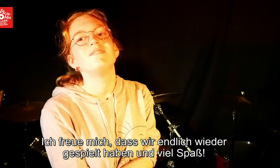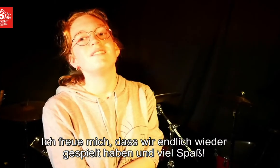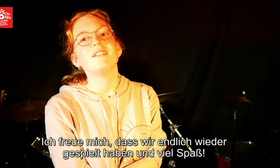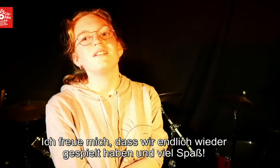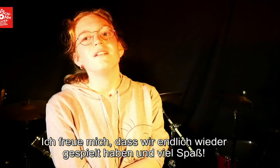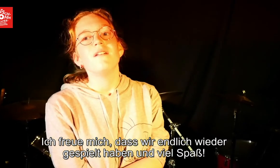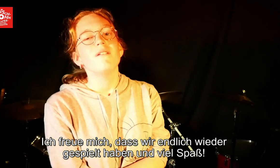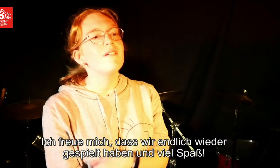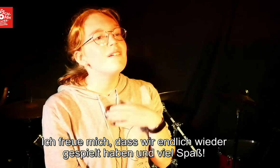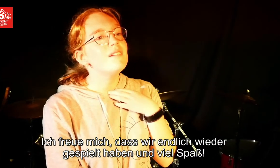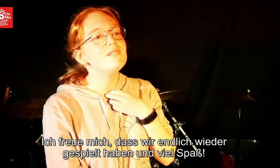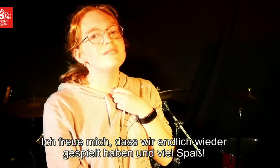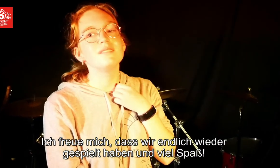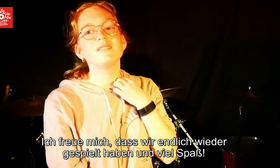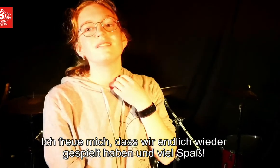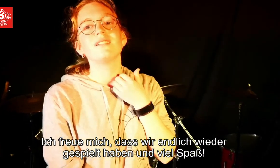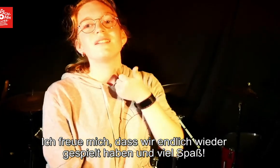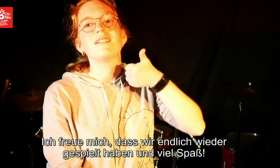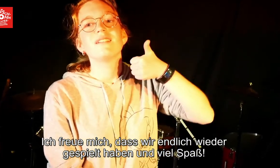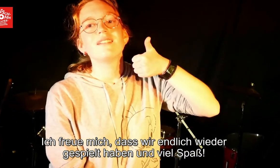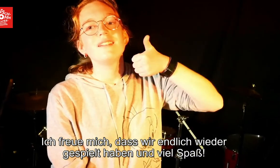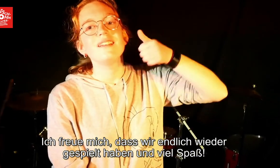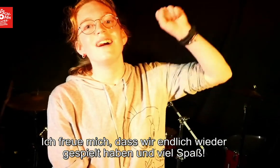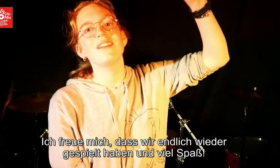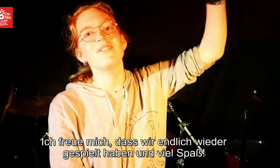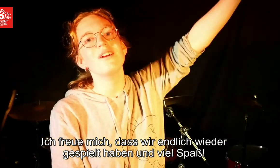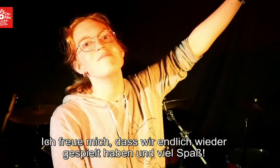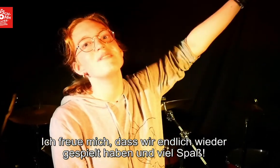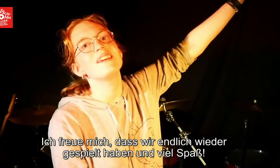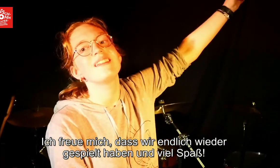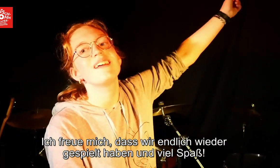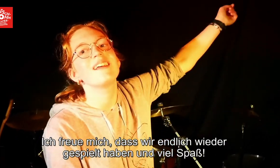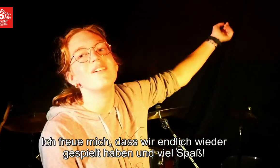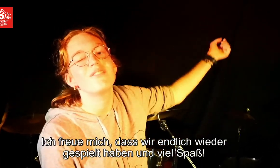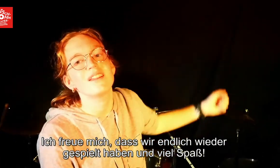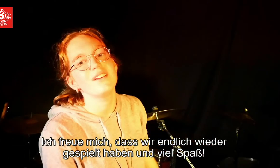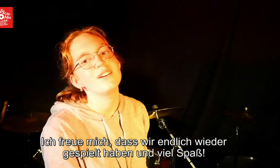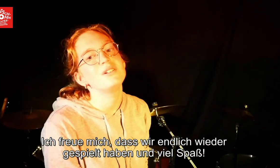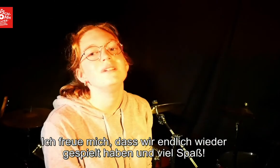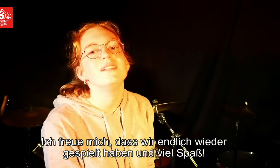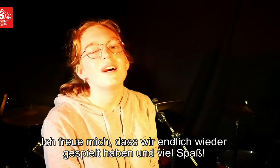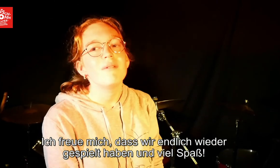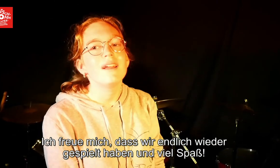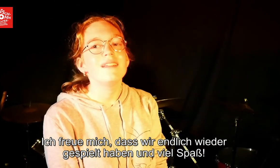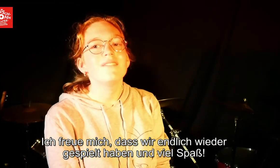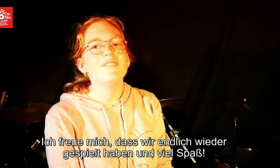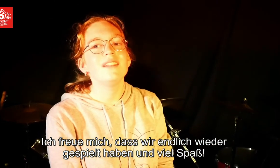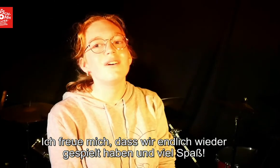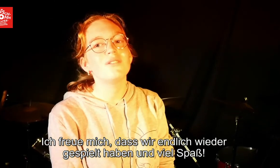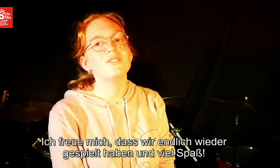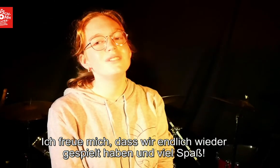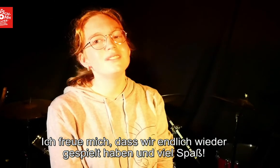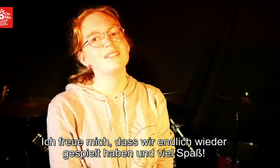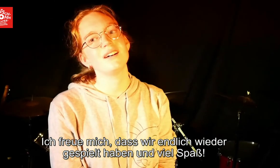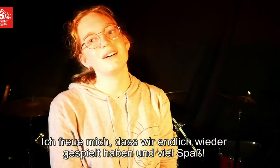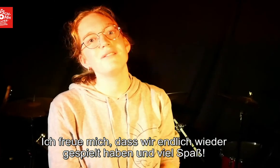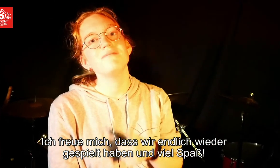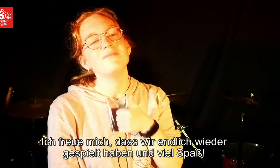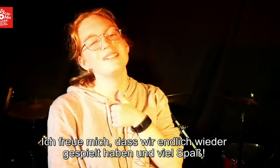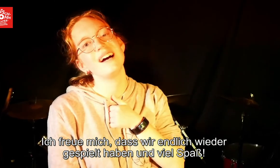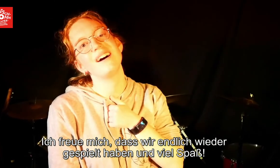Keyboard. Und ja, ich freue mich darauf, dass wir gespielt haben endlich wieder.